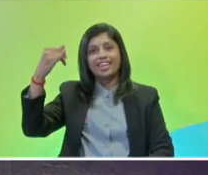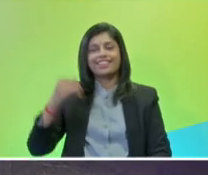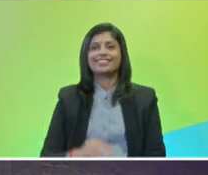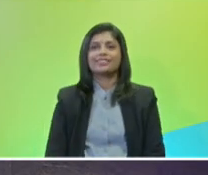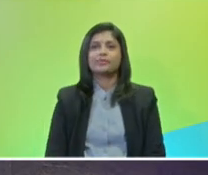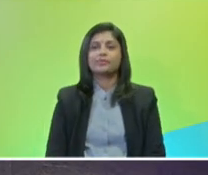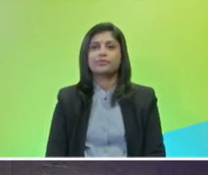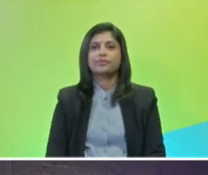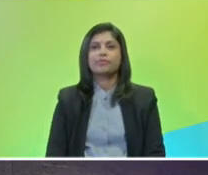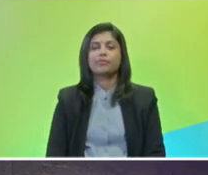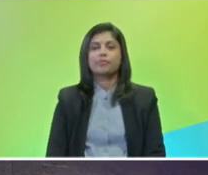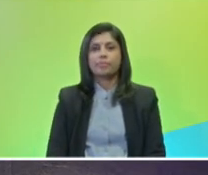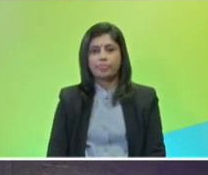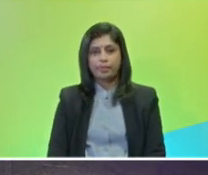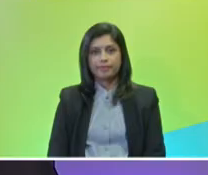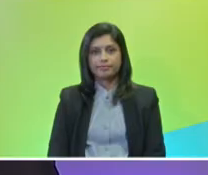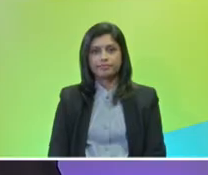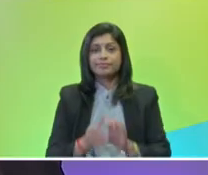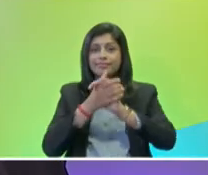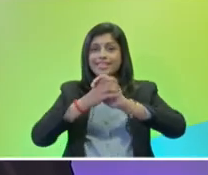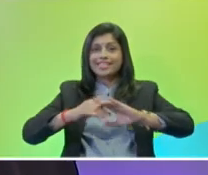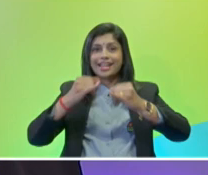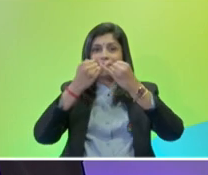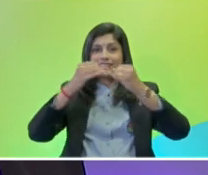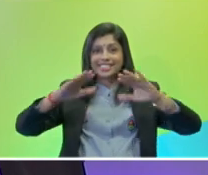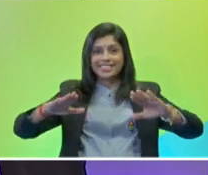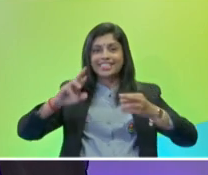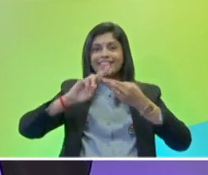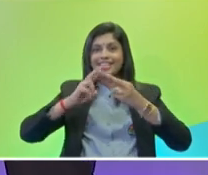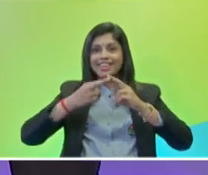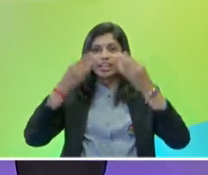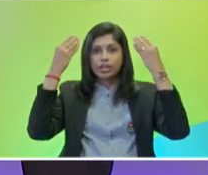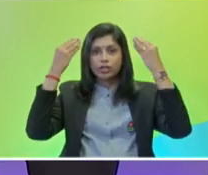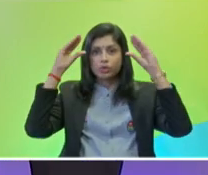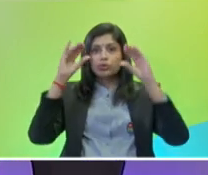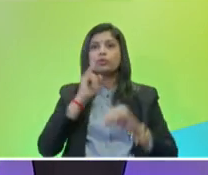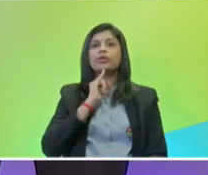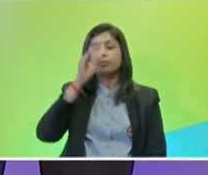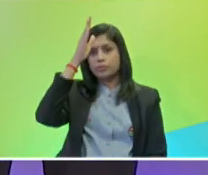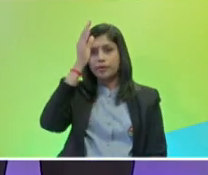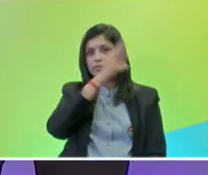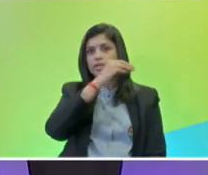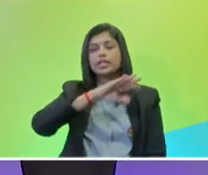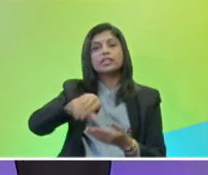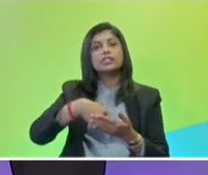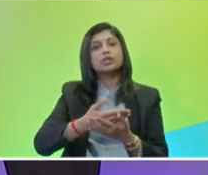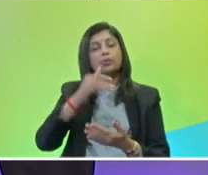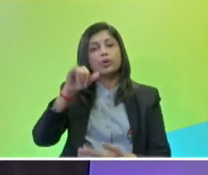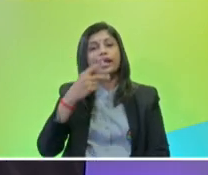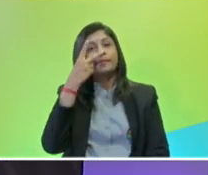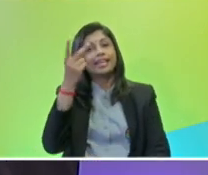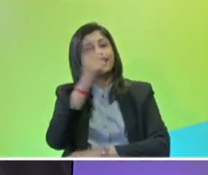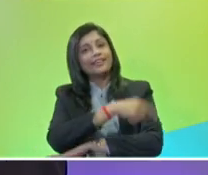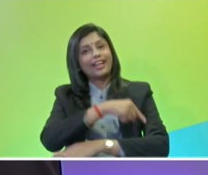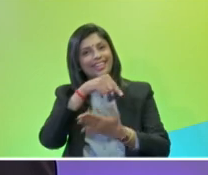Assalamualaikum warahmatullahi wabarakatuh dan selamat sejahtera pada rekan-rekan guru ibu bapak dan penonton yang menuntun rancangan Didik Tiwi pada